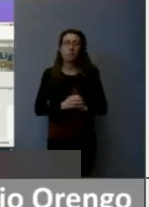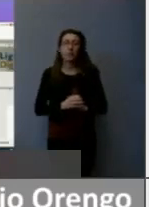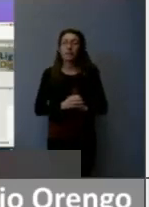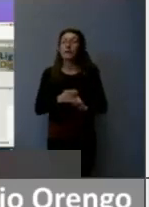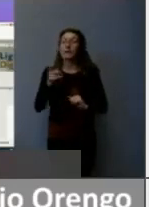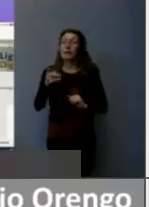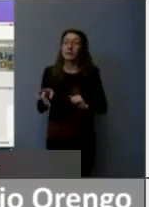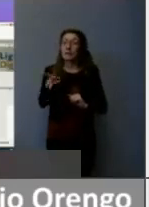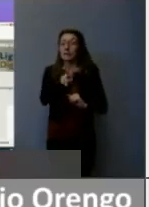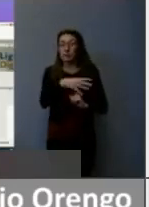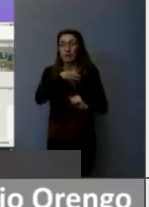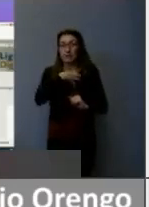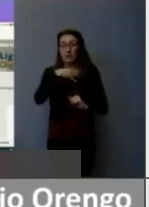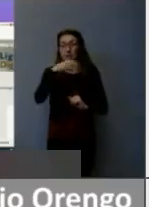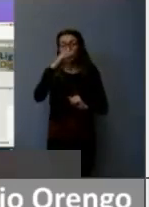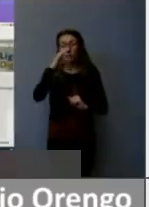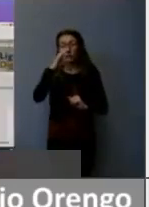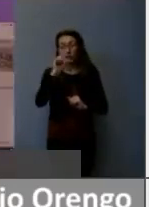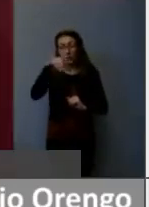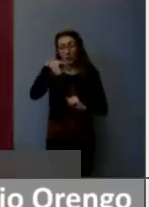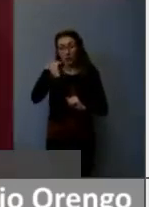Risponde l'assessore Campora, prego.